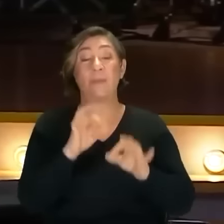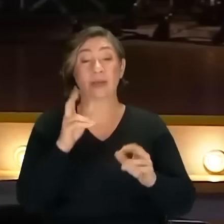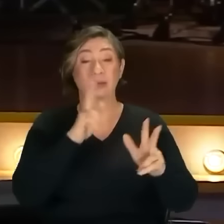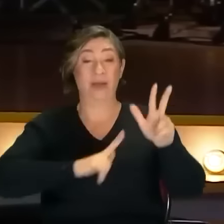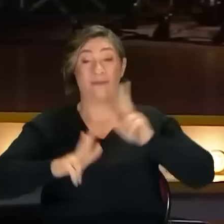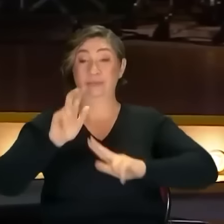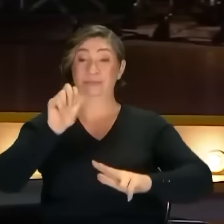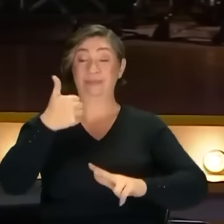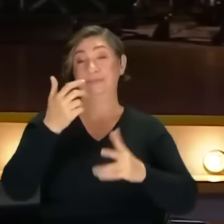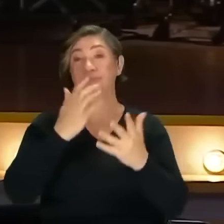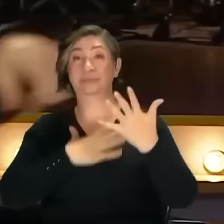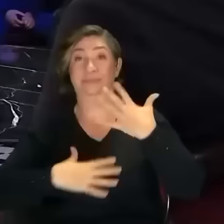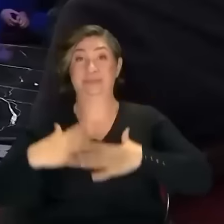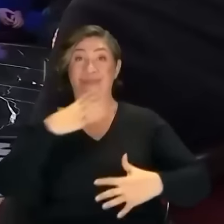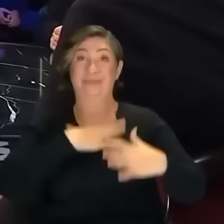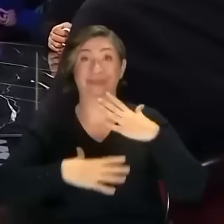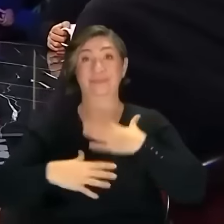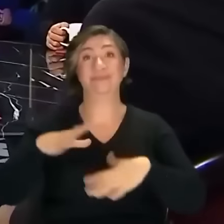entarileri